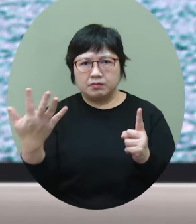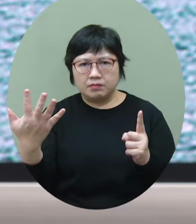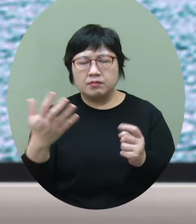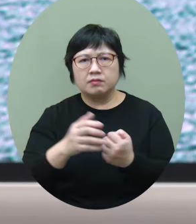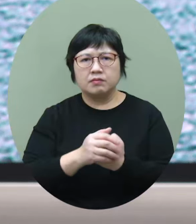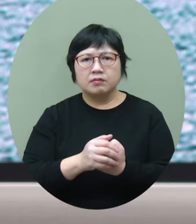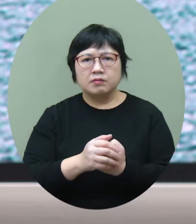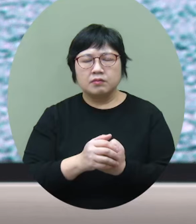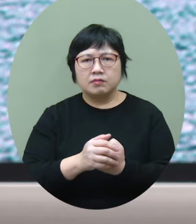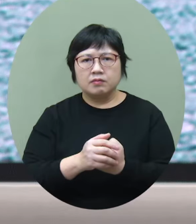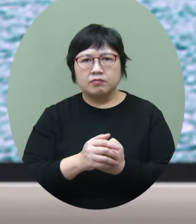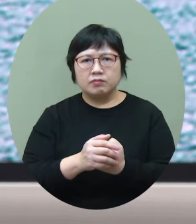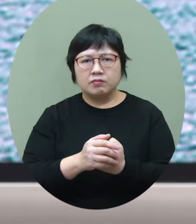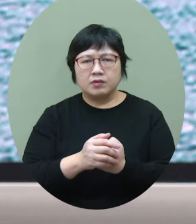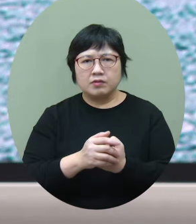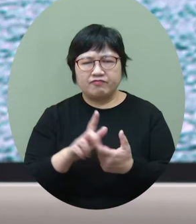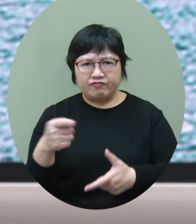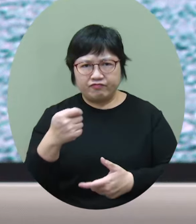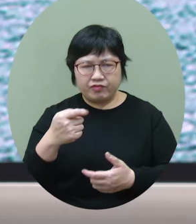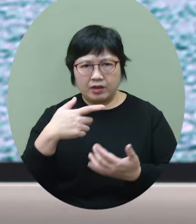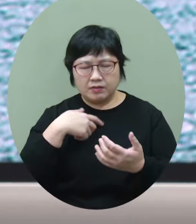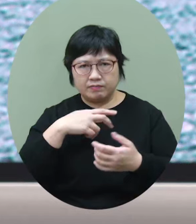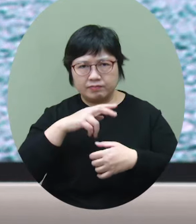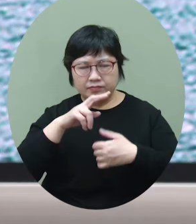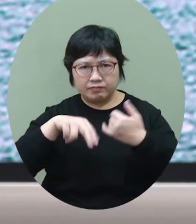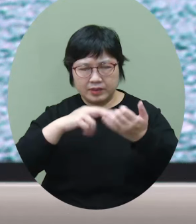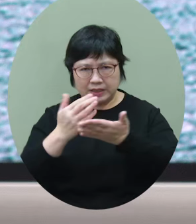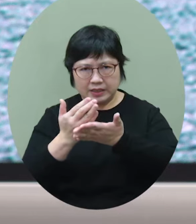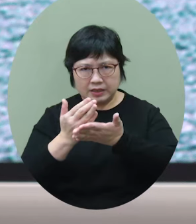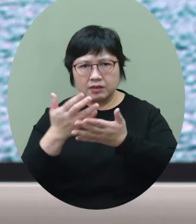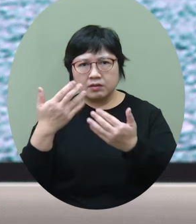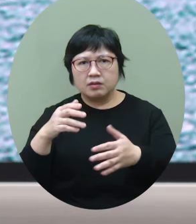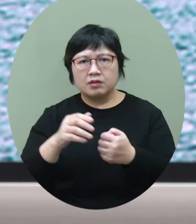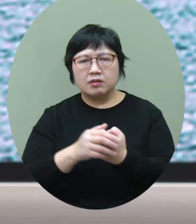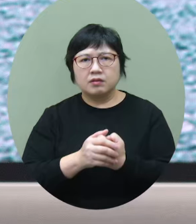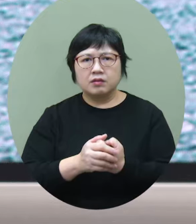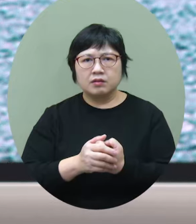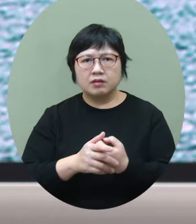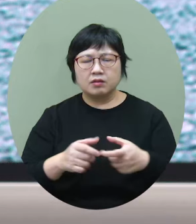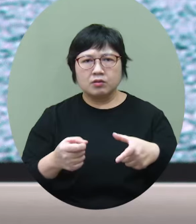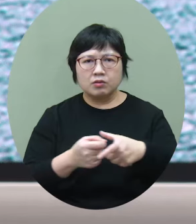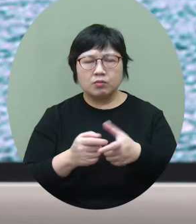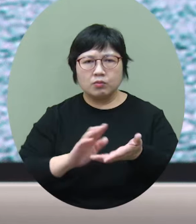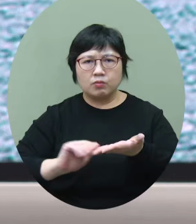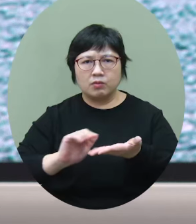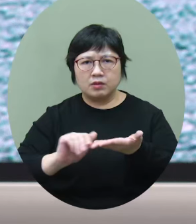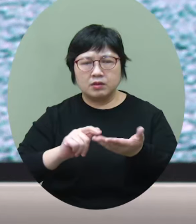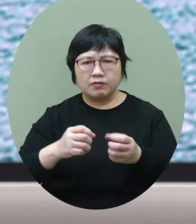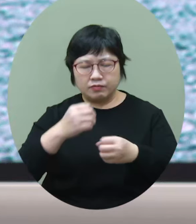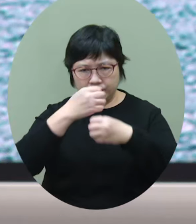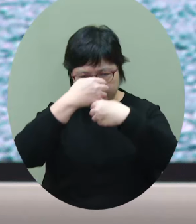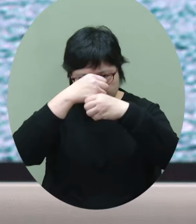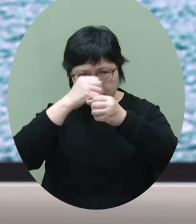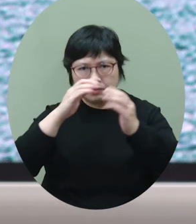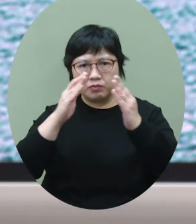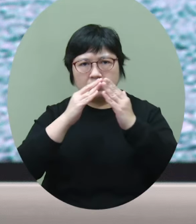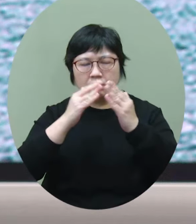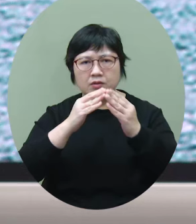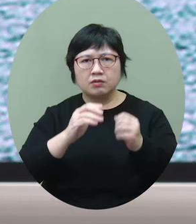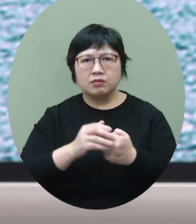佢經過我哋嘅快速測試咧，我哋嗰個公共衛生化驗所咧嘅測試咧，佢都係一個